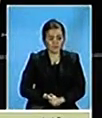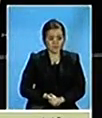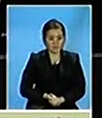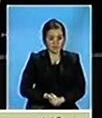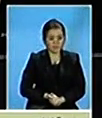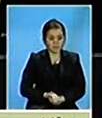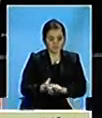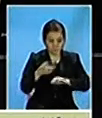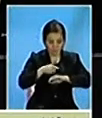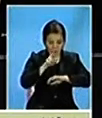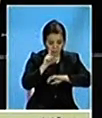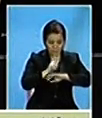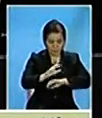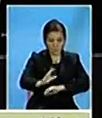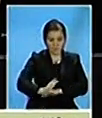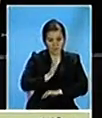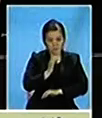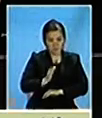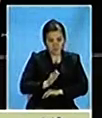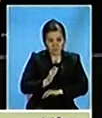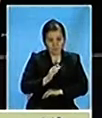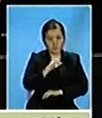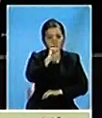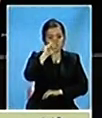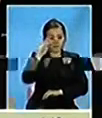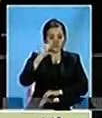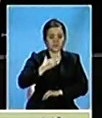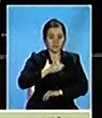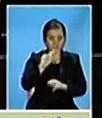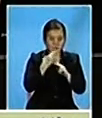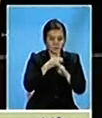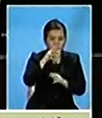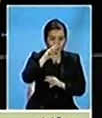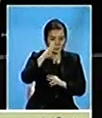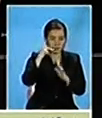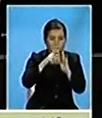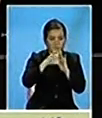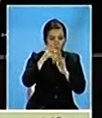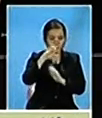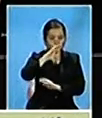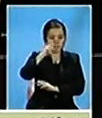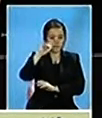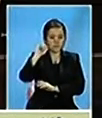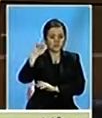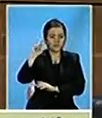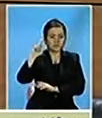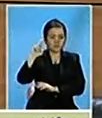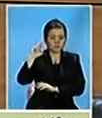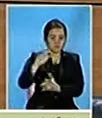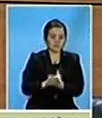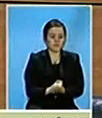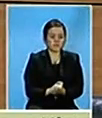กราบเรียนท่านประธานวุฒิสภาที่เคารพกับผมวิเชษฐ์กัญชองท่านประธานครับขออนุญ